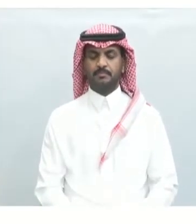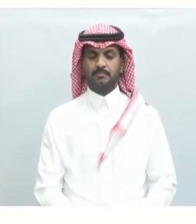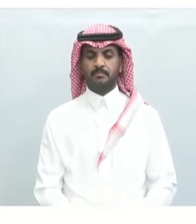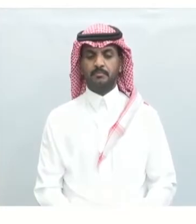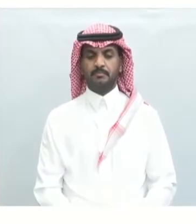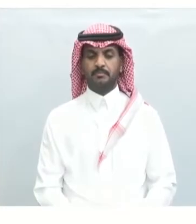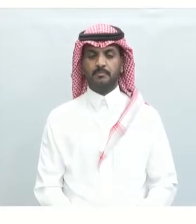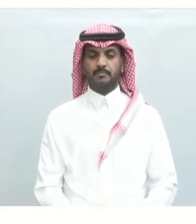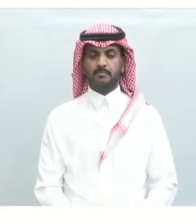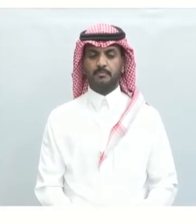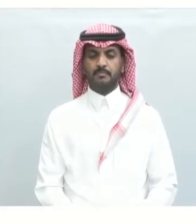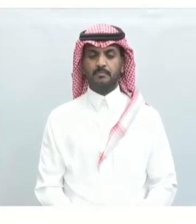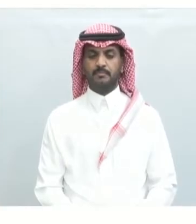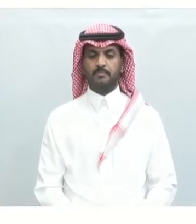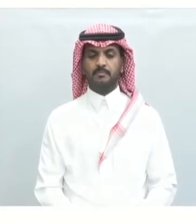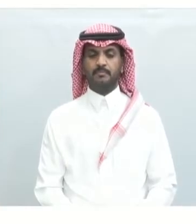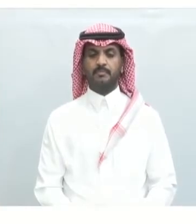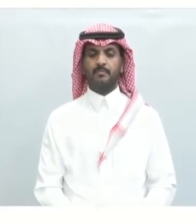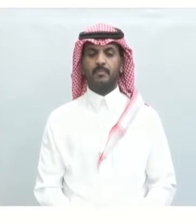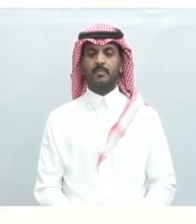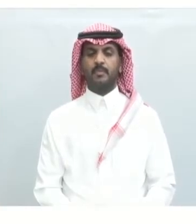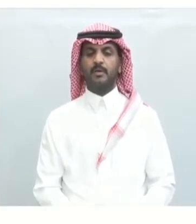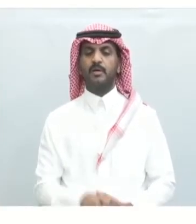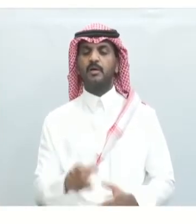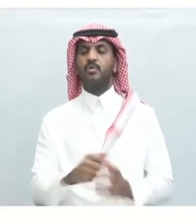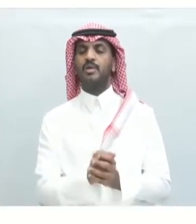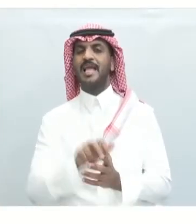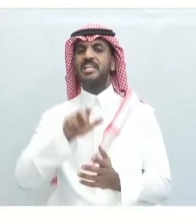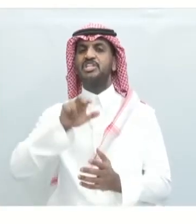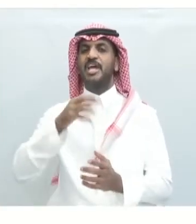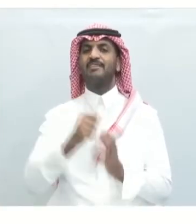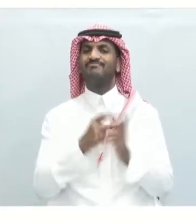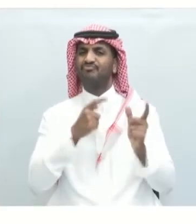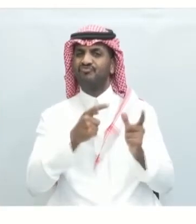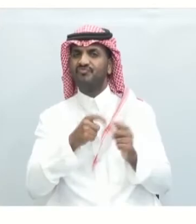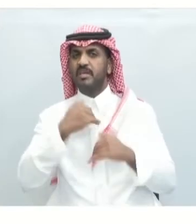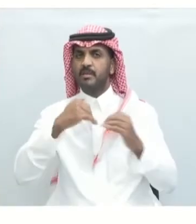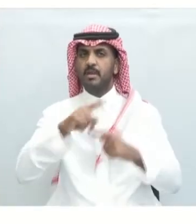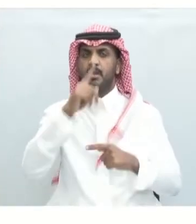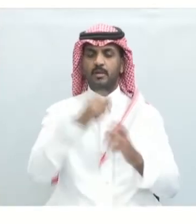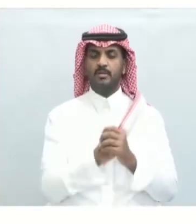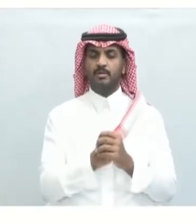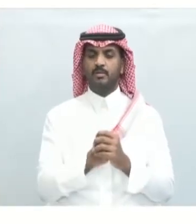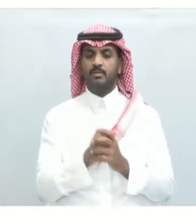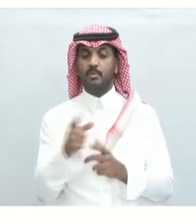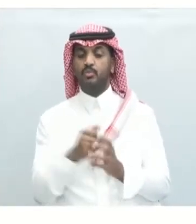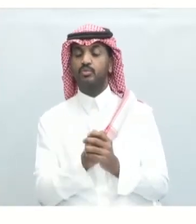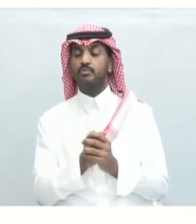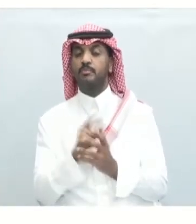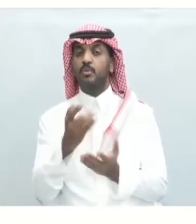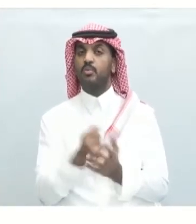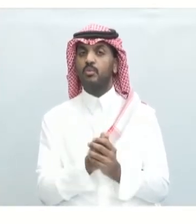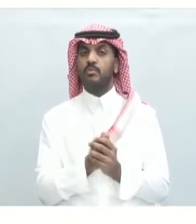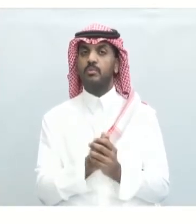صغيرا اخر تلك الاعمال الجهاد في سبيل الله هو منوط بامري ولي العهد وهو ولي الامر